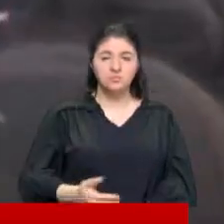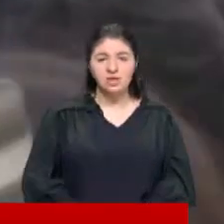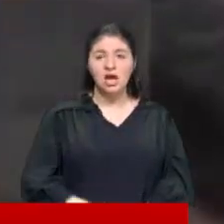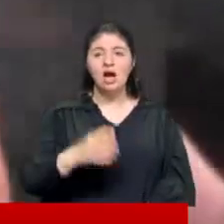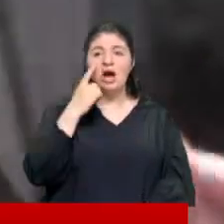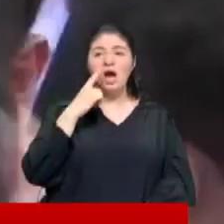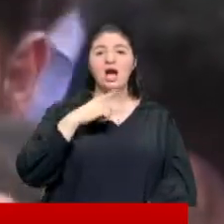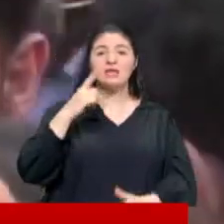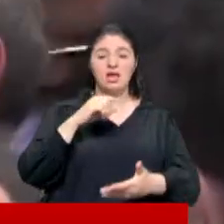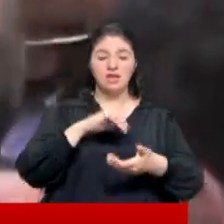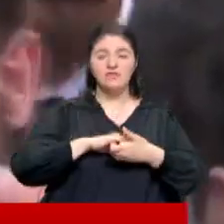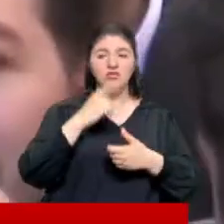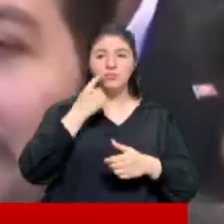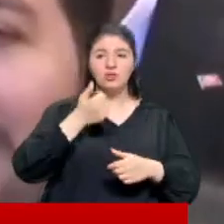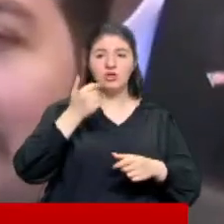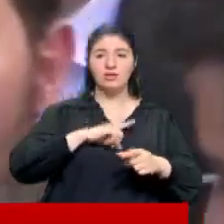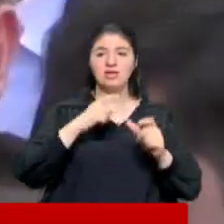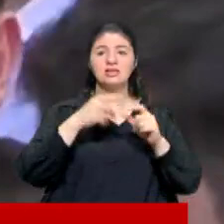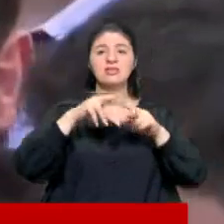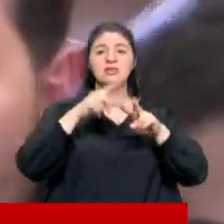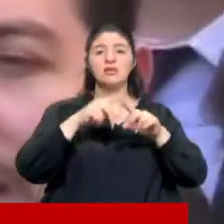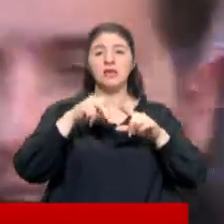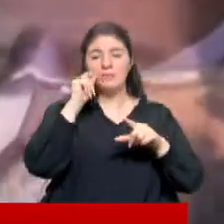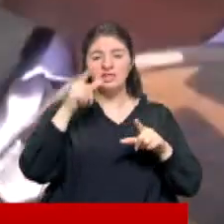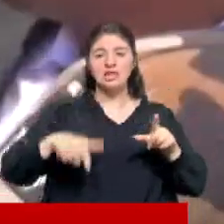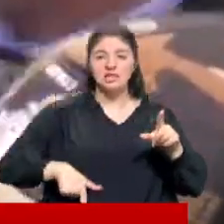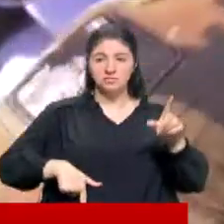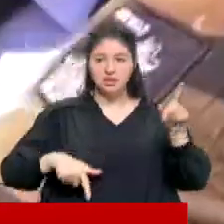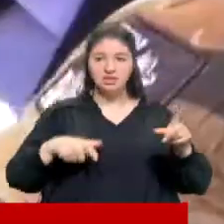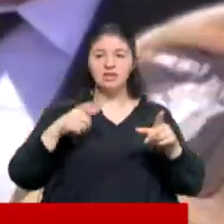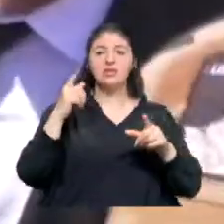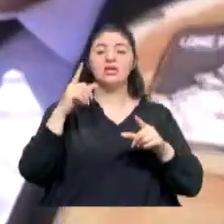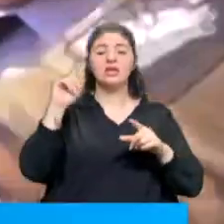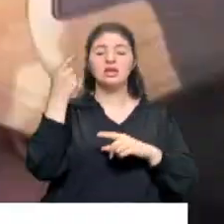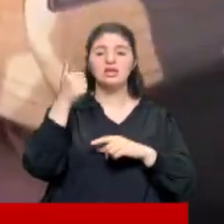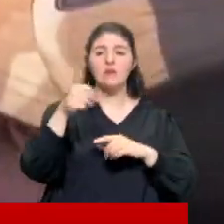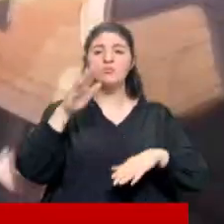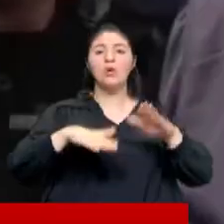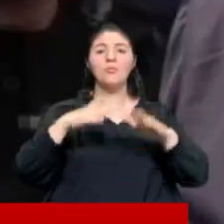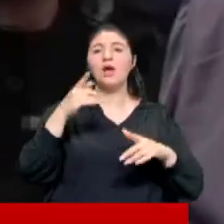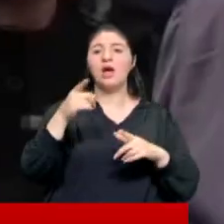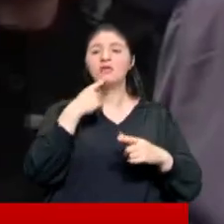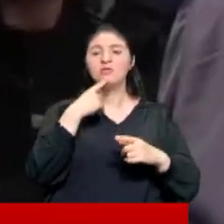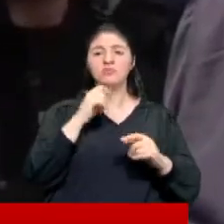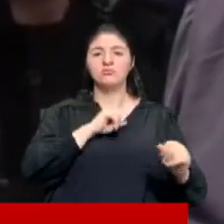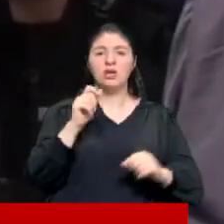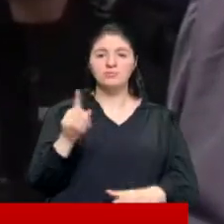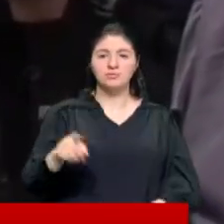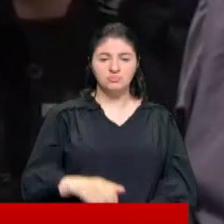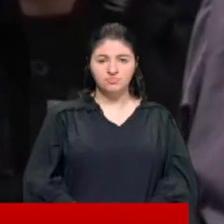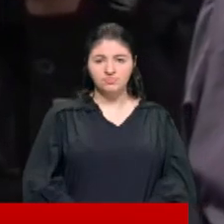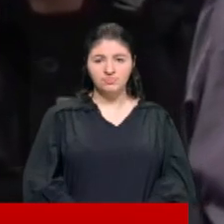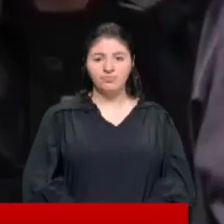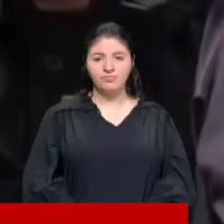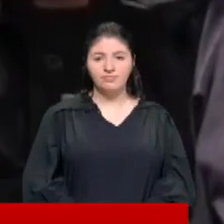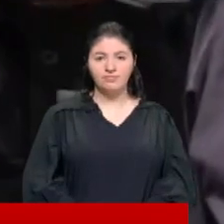Ata İttifakı'nın Cumhurbaşkanı adayı Sinan Oğan'sa İzmir'den iktidarın propaganda diline tepki gösterdi. Önceki gün